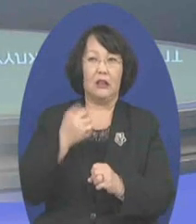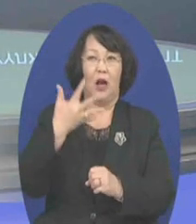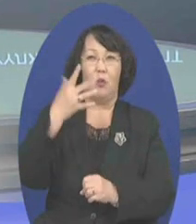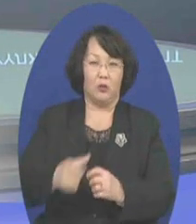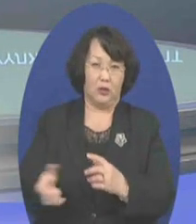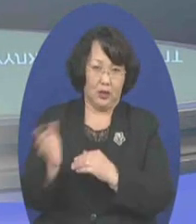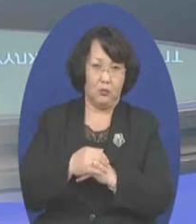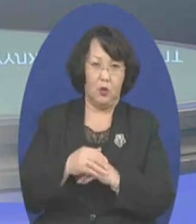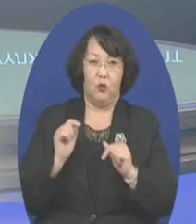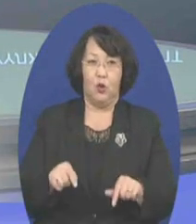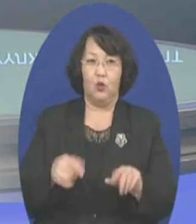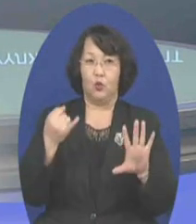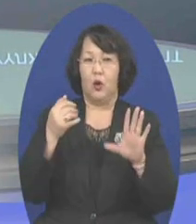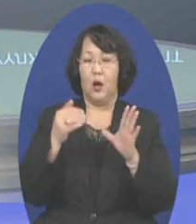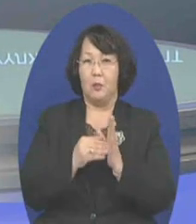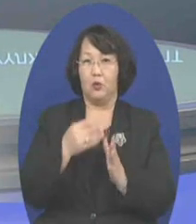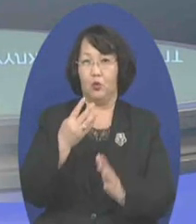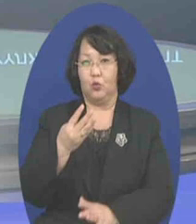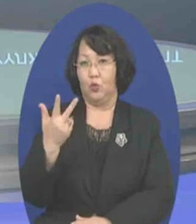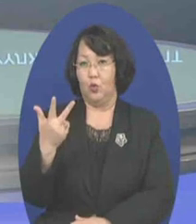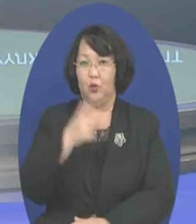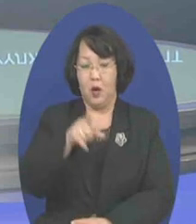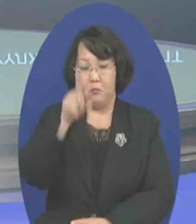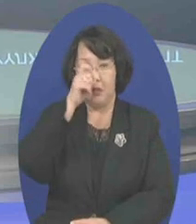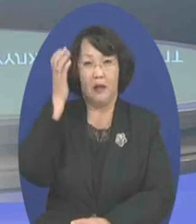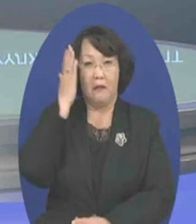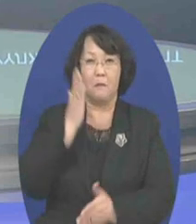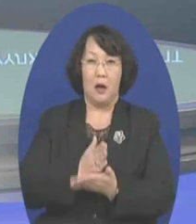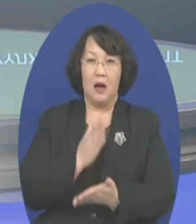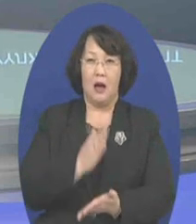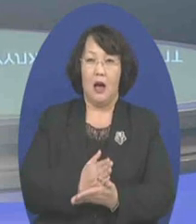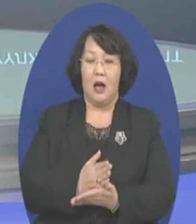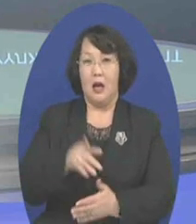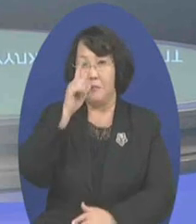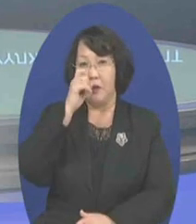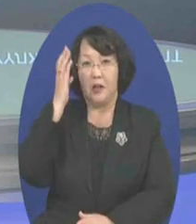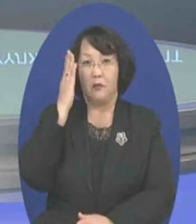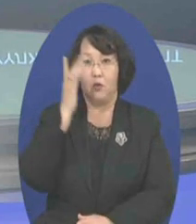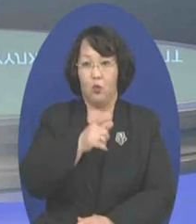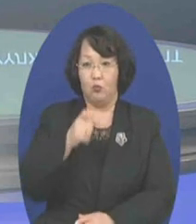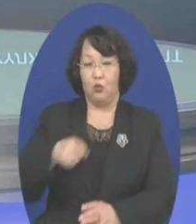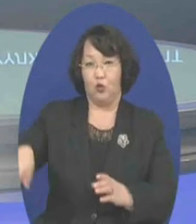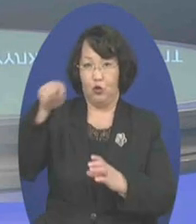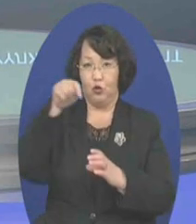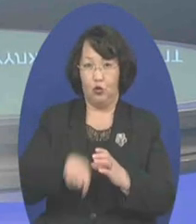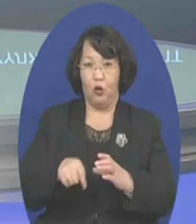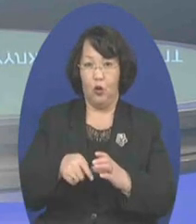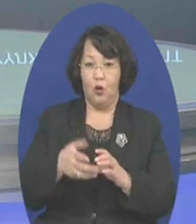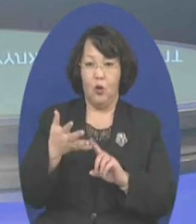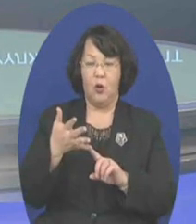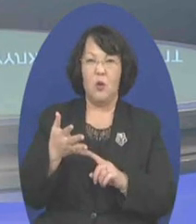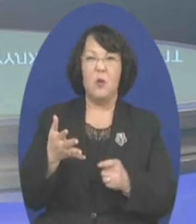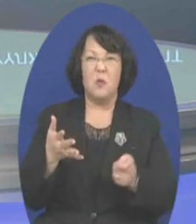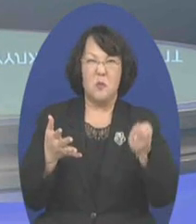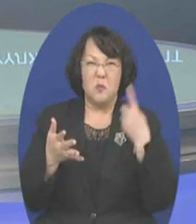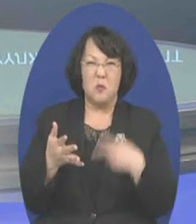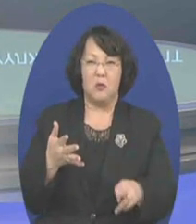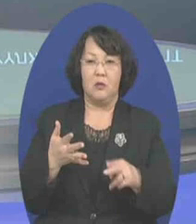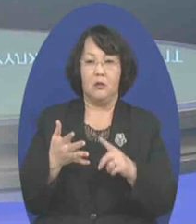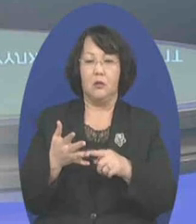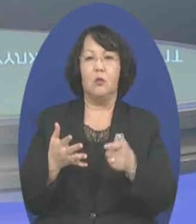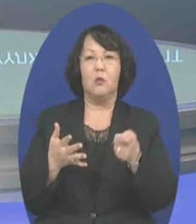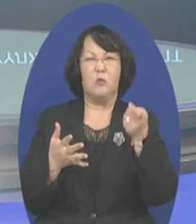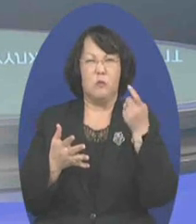баржээ. Өнөөдрийн байдлаар 6043 хүн хэвтээ эмчлүүлж байна. Хэвтээ эмчлүүлж байгаа хүмүүсийн дунд хүнд нэг хүнд гэсэн оноштой хүний